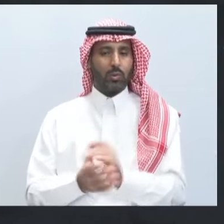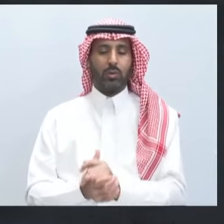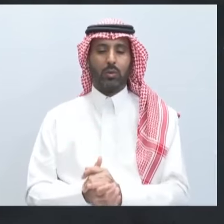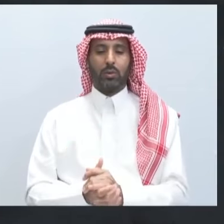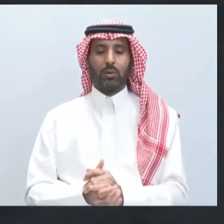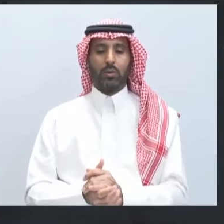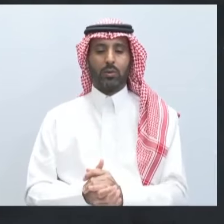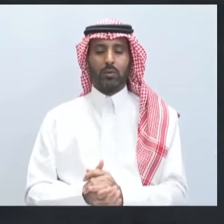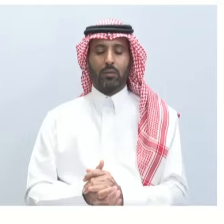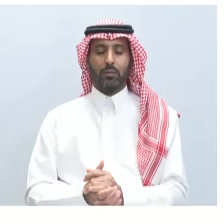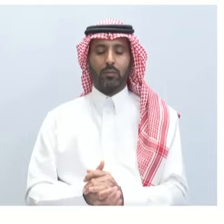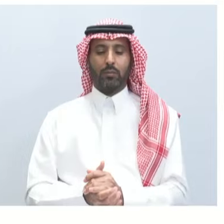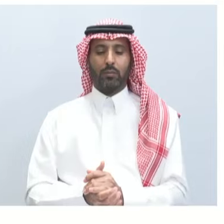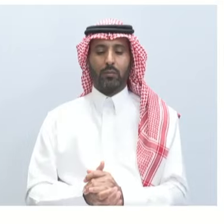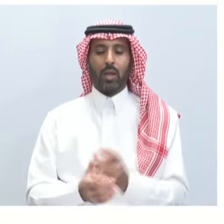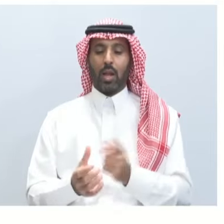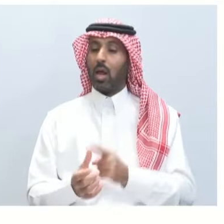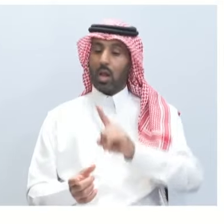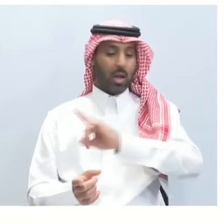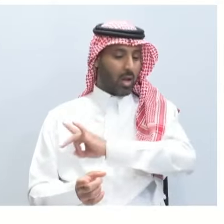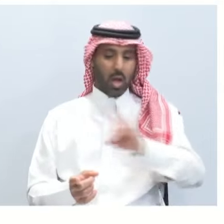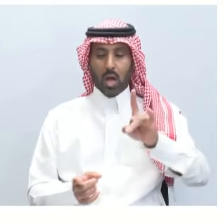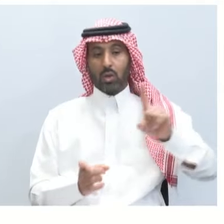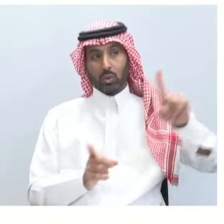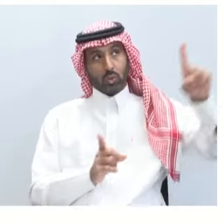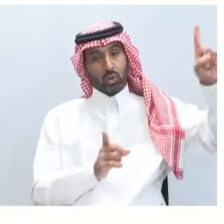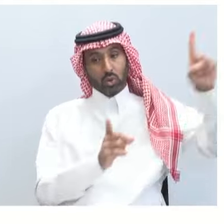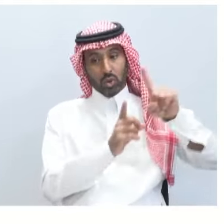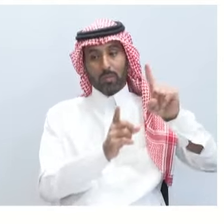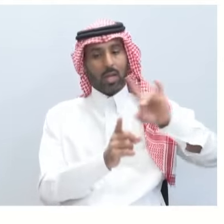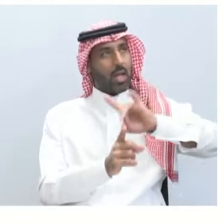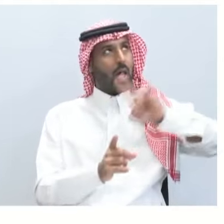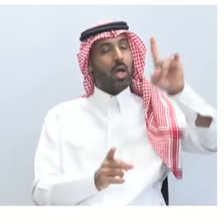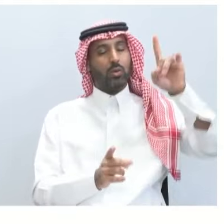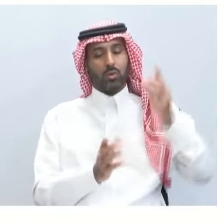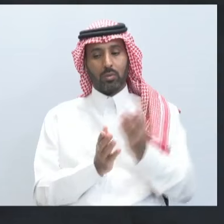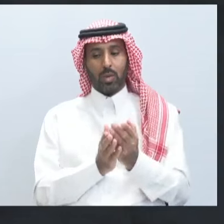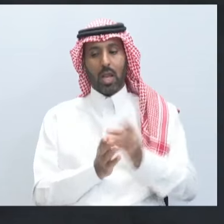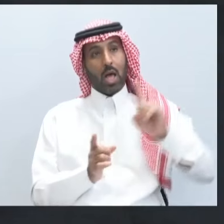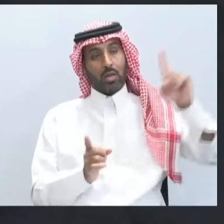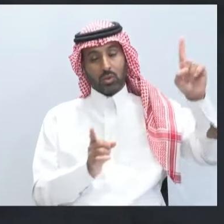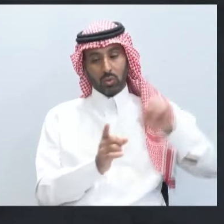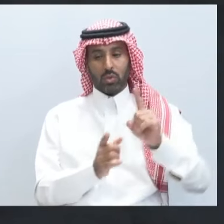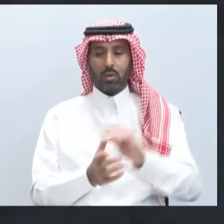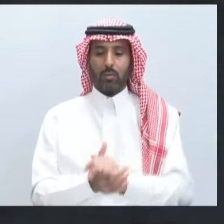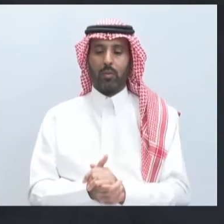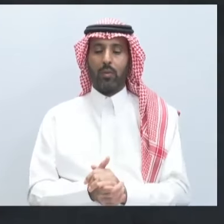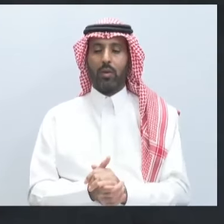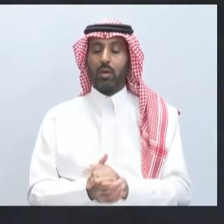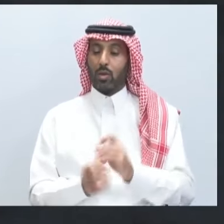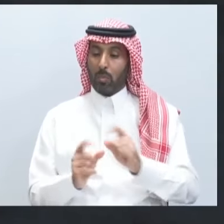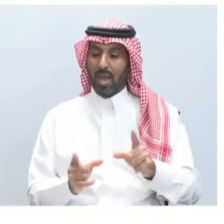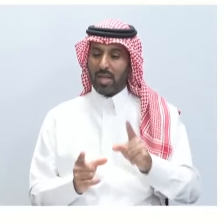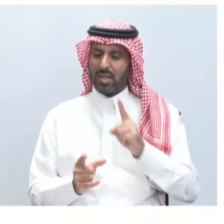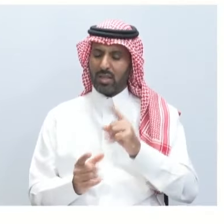اوصاه احسنتم اوصاه لا تشرك بالله لا تشرك بالله تعالى وهذا يبين عظم هذا